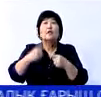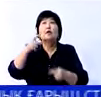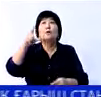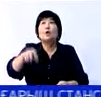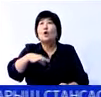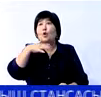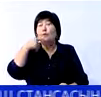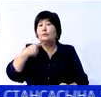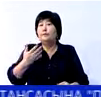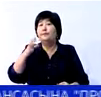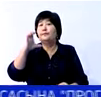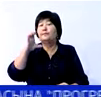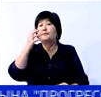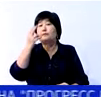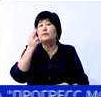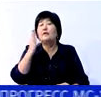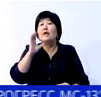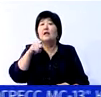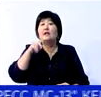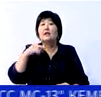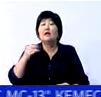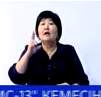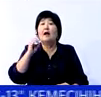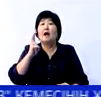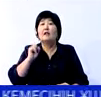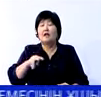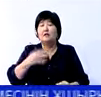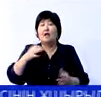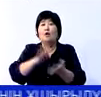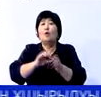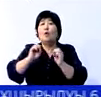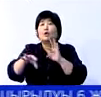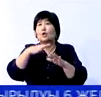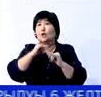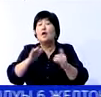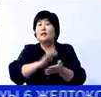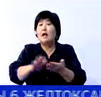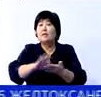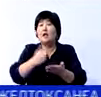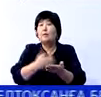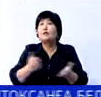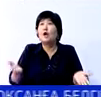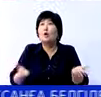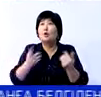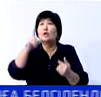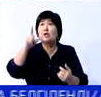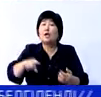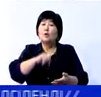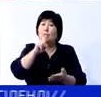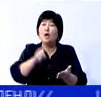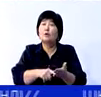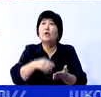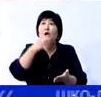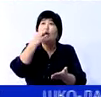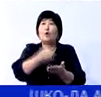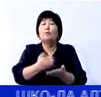көп аузында светлый канал аталып кеткен аумаққа қоқыс тастаушылар жиілегенін айтты. Тазалық мәселесін көтерген сайлаушының сауалына қонымды